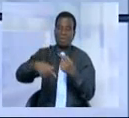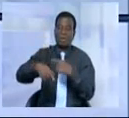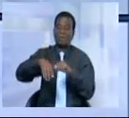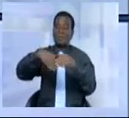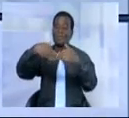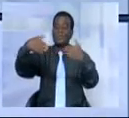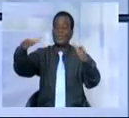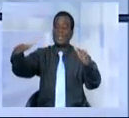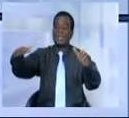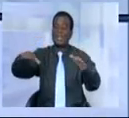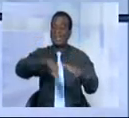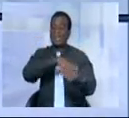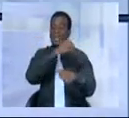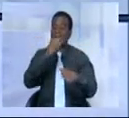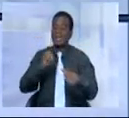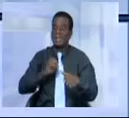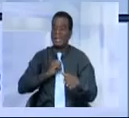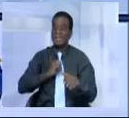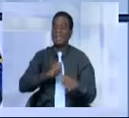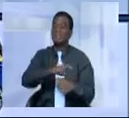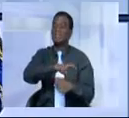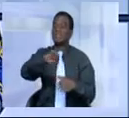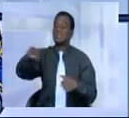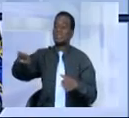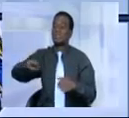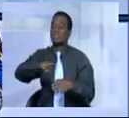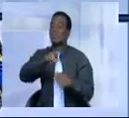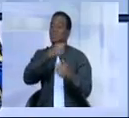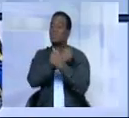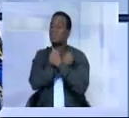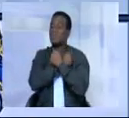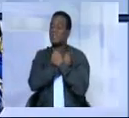Voilà, ces images de la célèbre chute du Niagara mettent fin